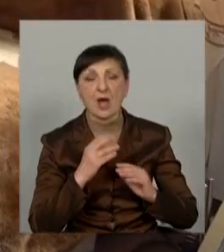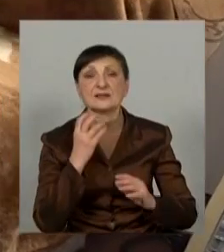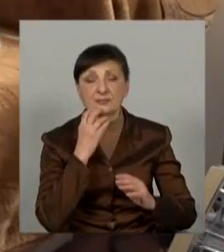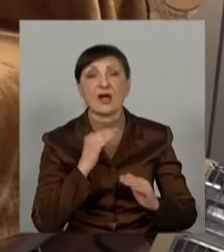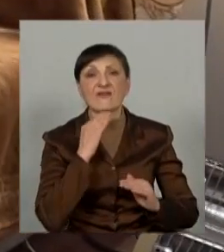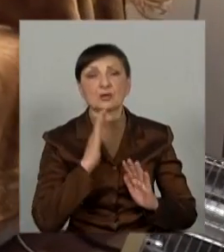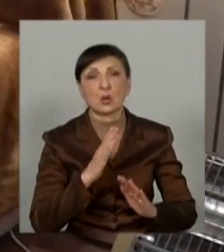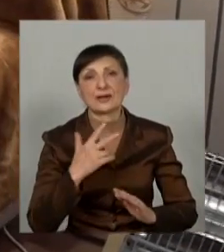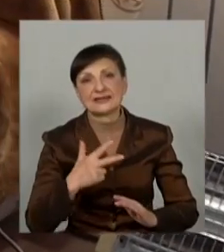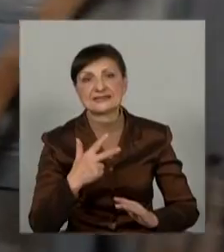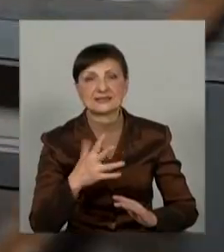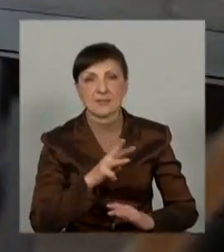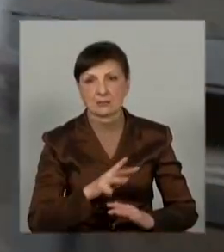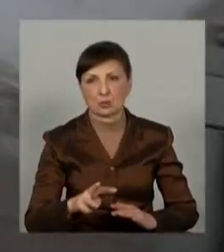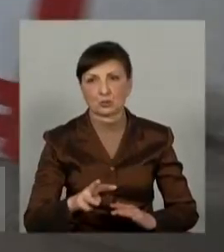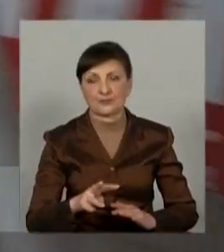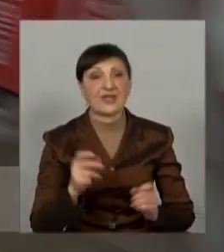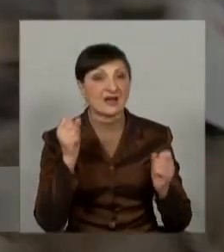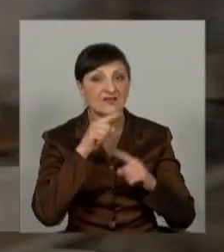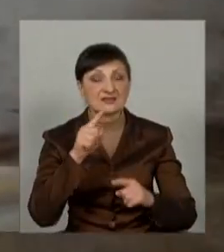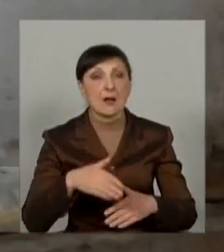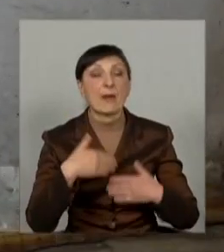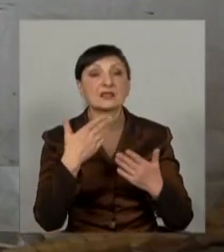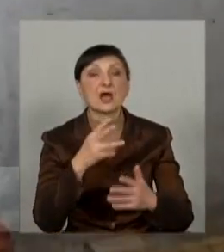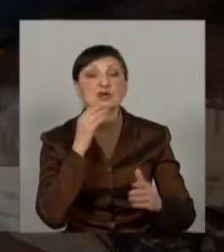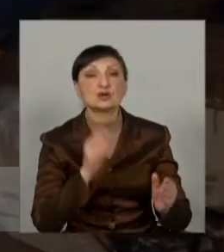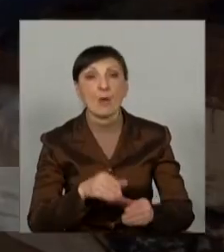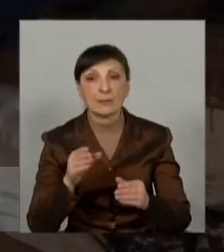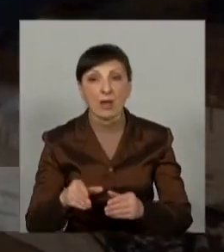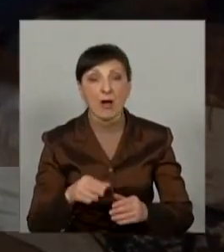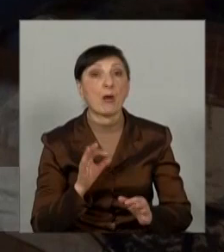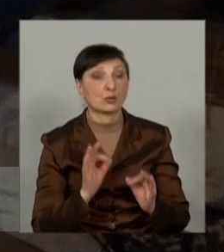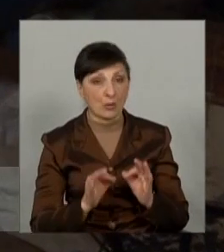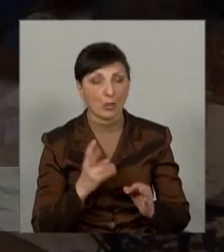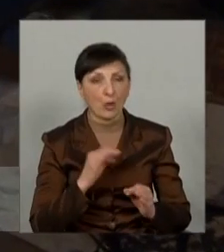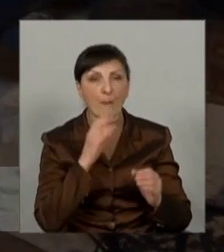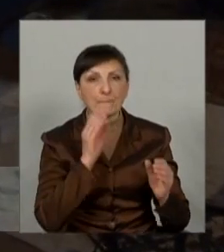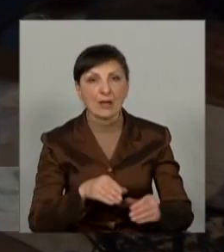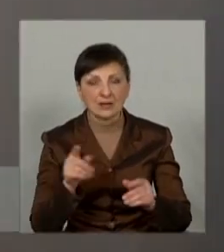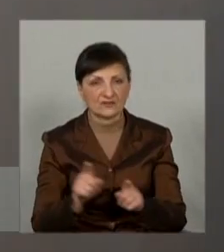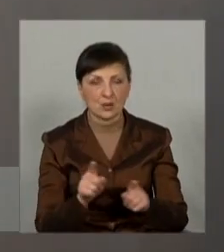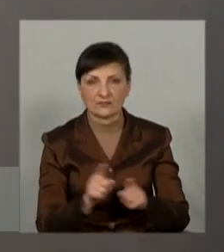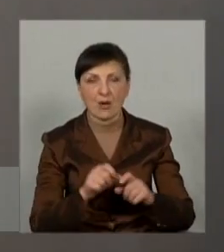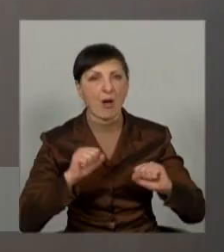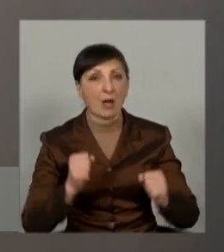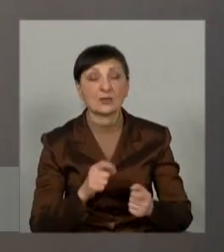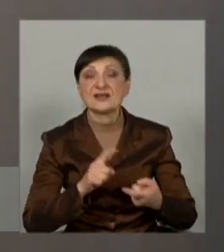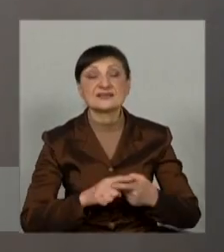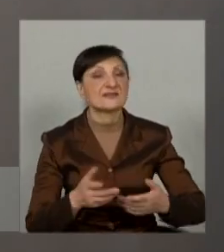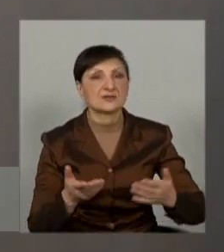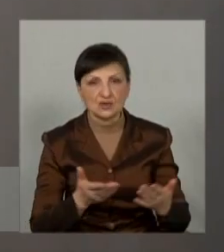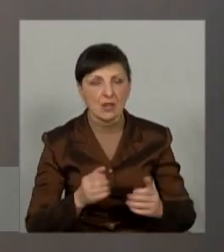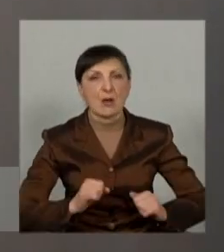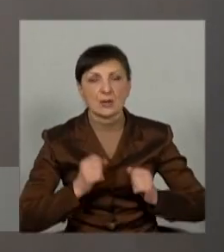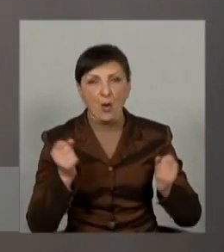хватает на 30-35 минут. Выяснилось, что подача тепла в многоэтажку в норме. Но батареи все равно холодные. С чем это связано,